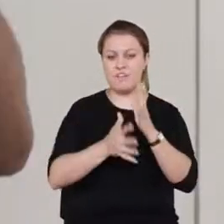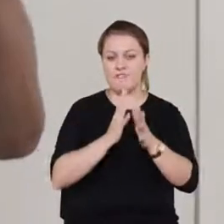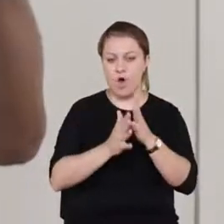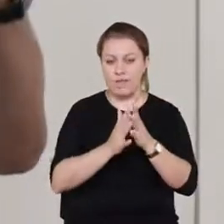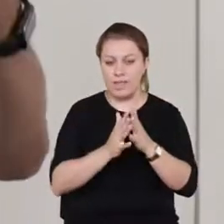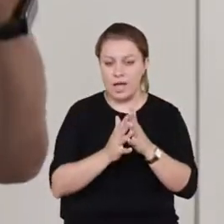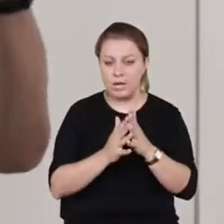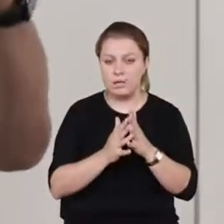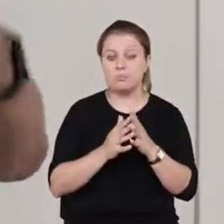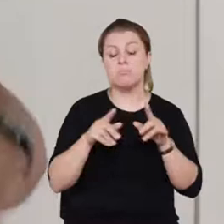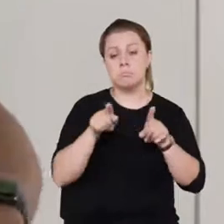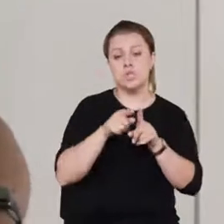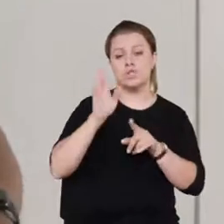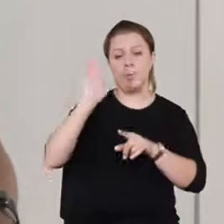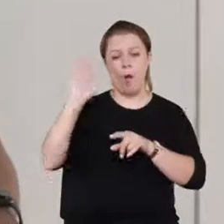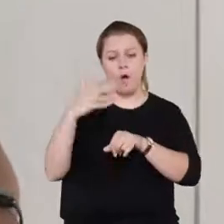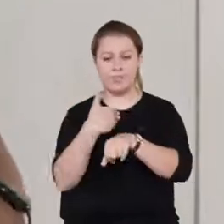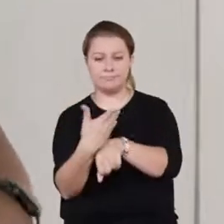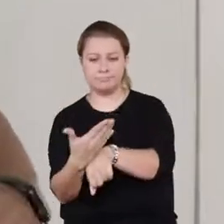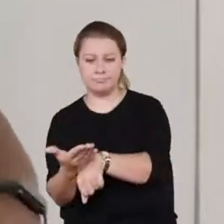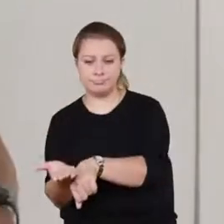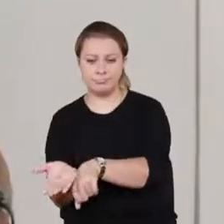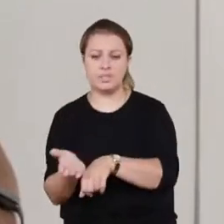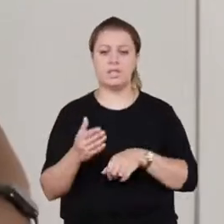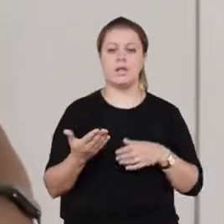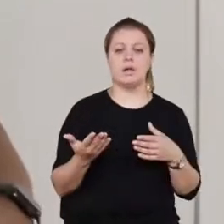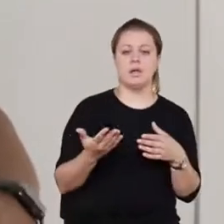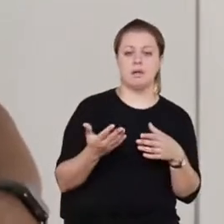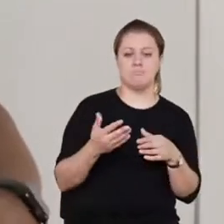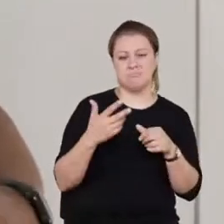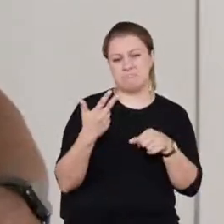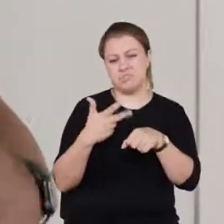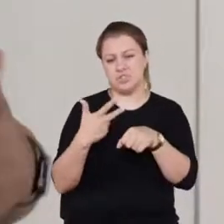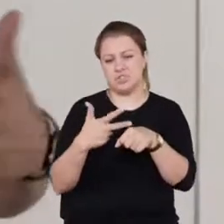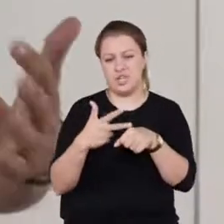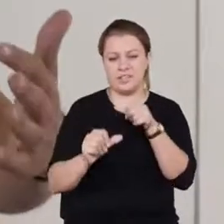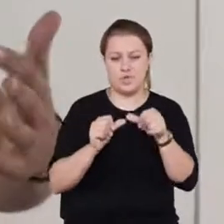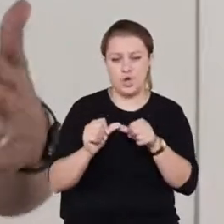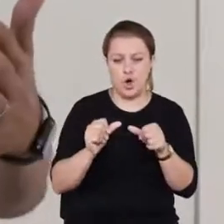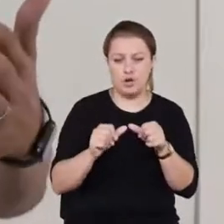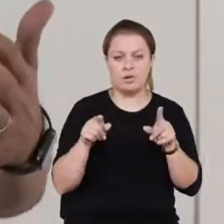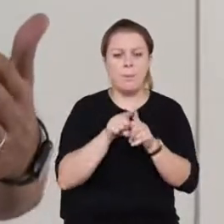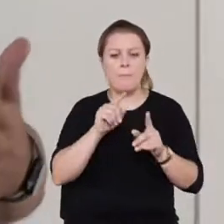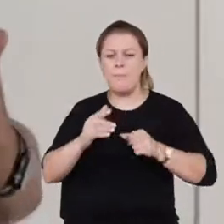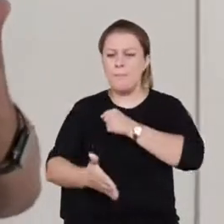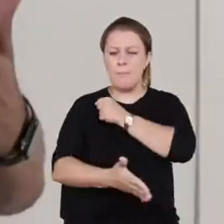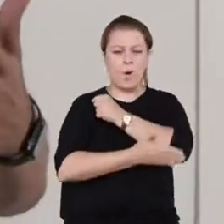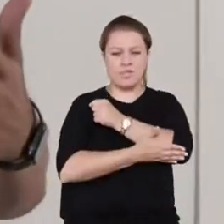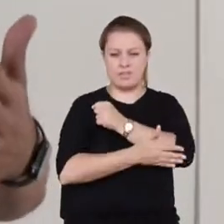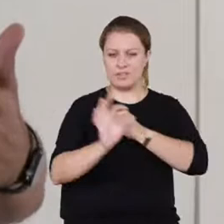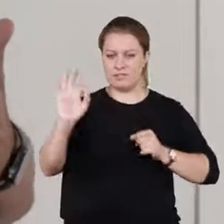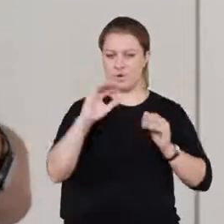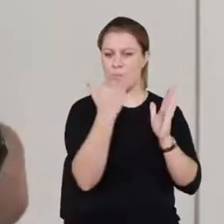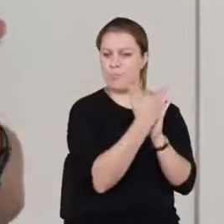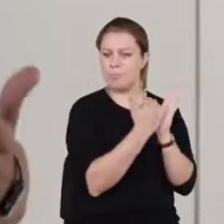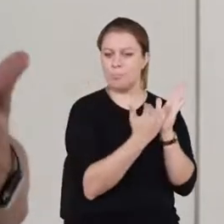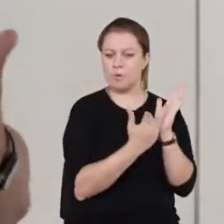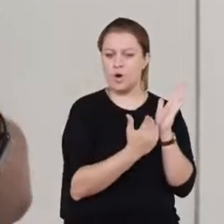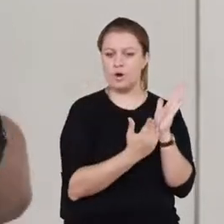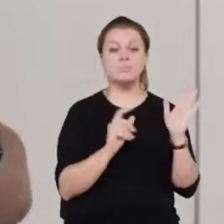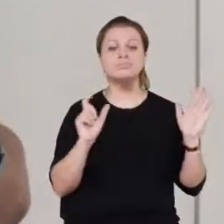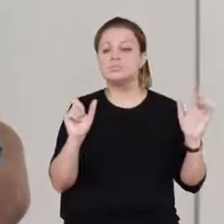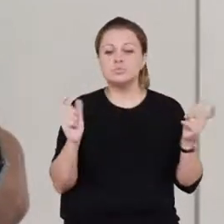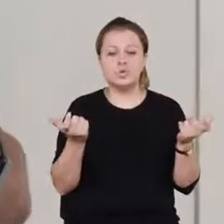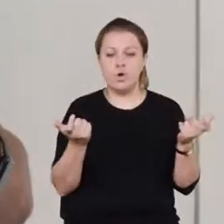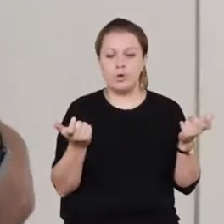tu już mówię o późniejszym momencie, bo latach 30. akurat w tym wypadku, no to pierwszy punkt tych programów dotyczących na